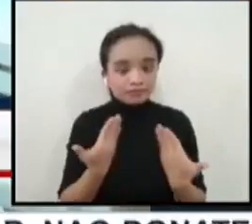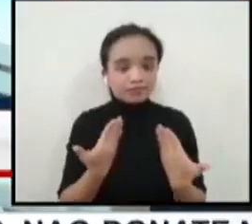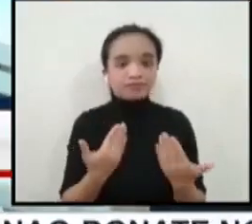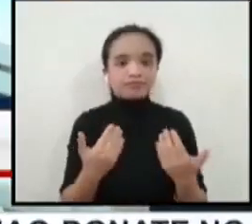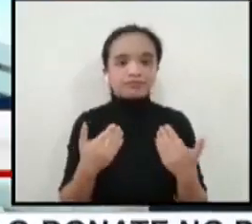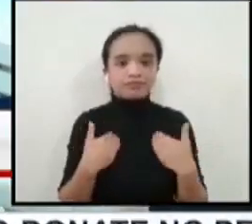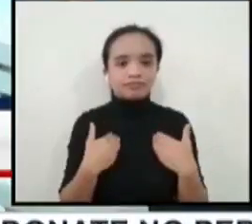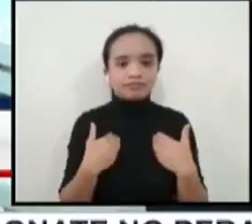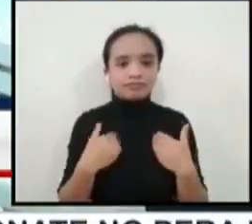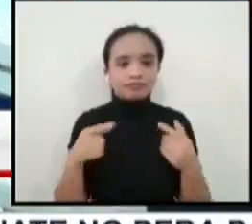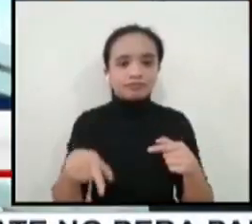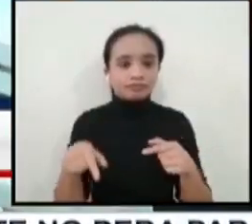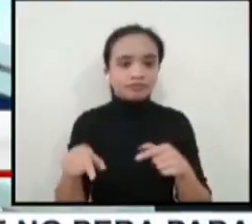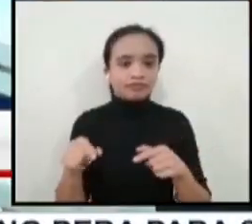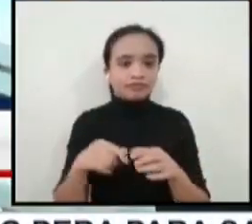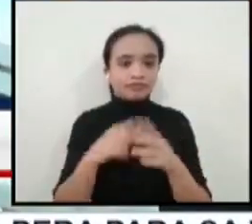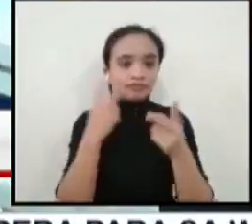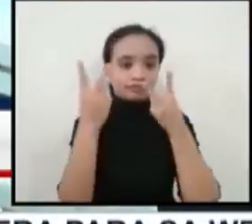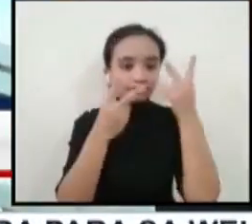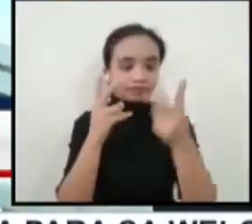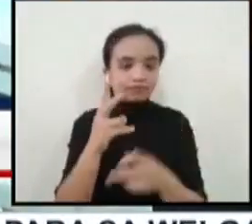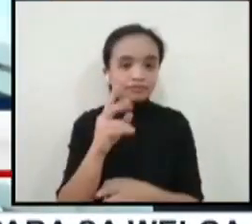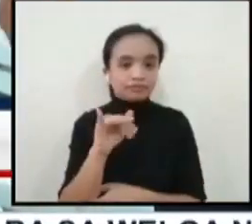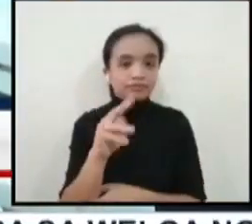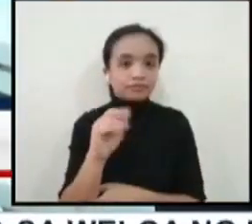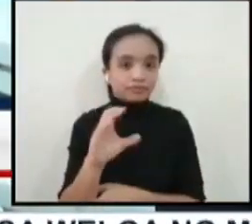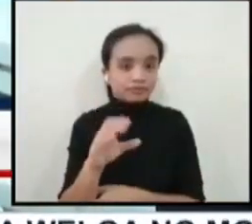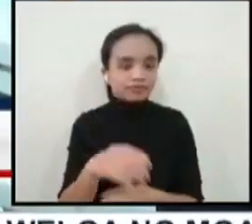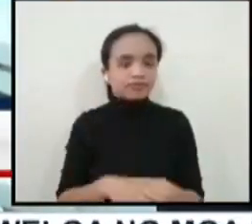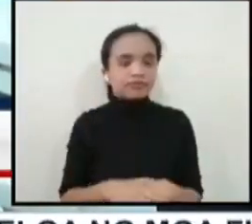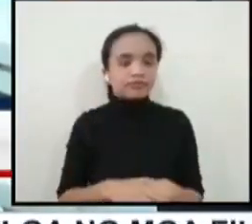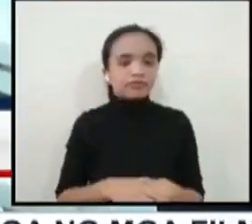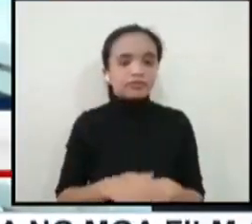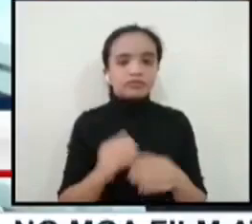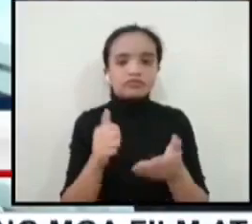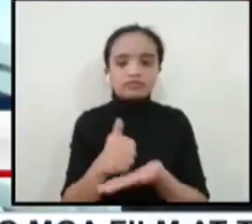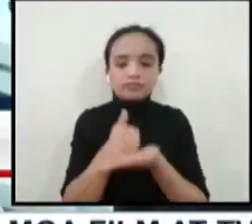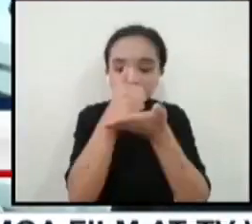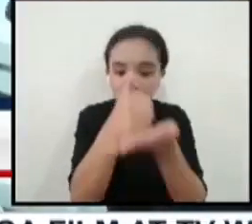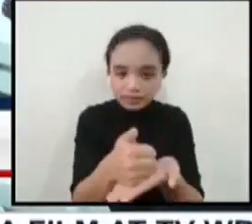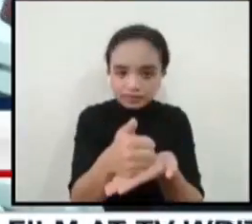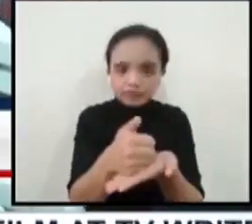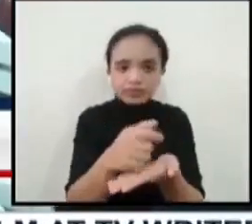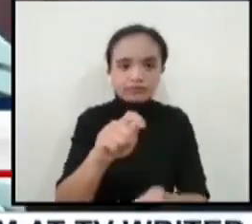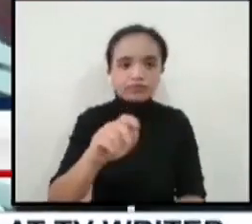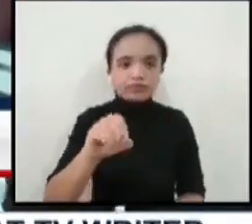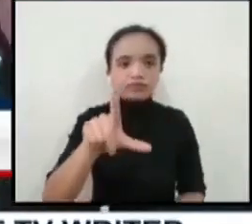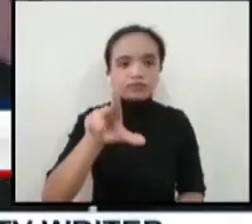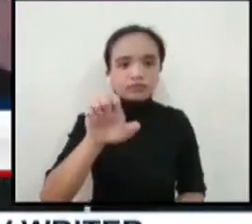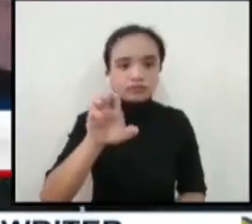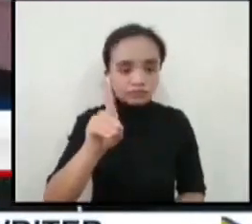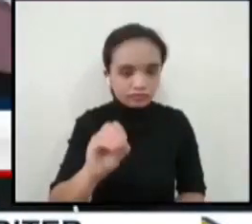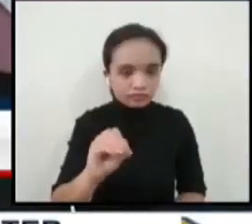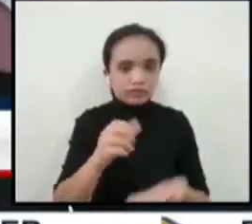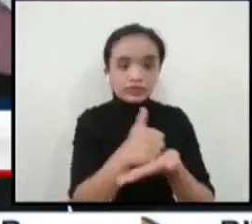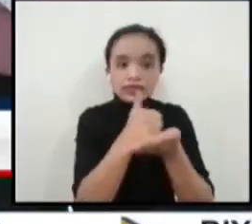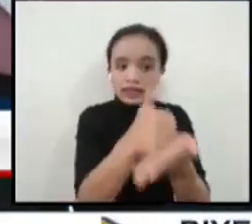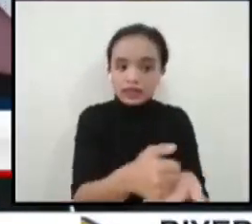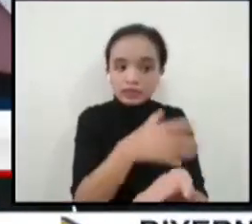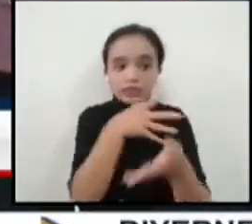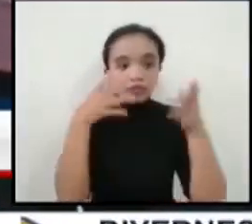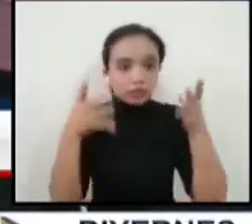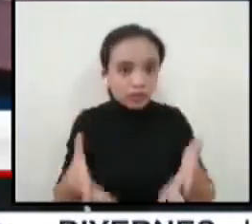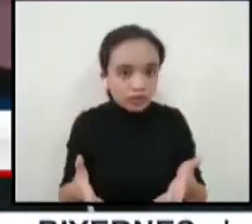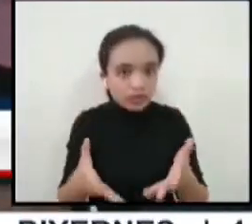Power is again helping the city of Toledo, helping the farmers group, the Fisher Fox here